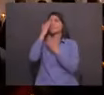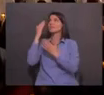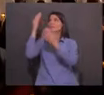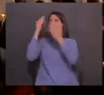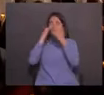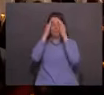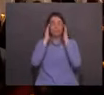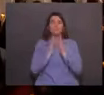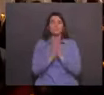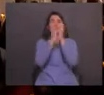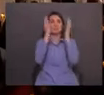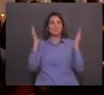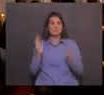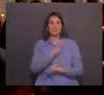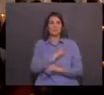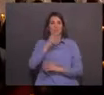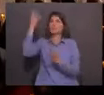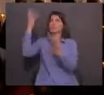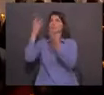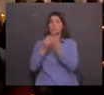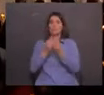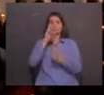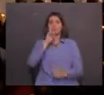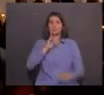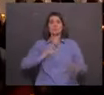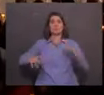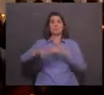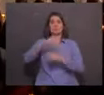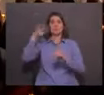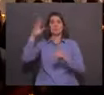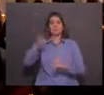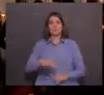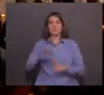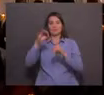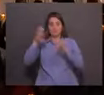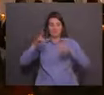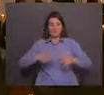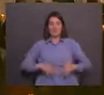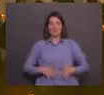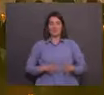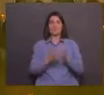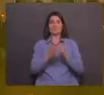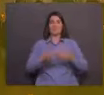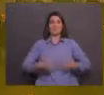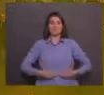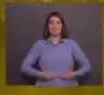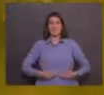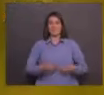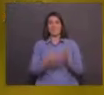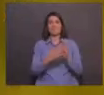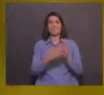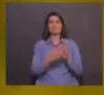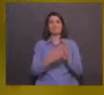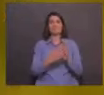Богородице Діво, радуйся, благодатна Марія, Господь з тобою, благословенна ти між жінками, і благословений